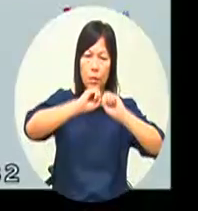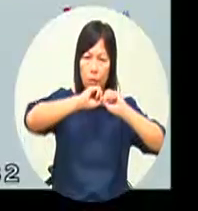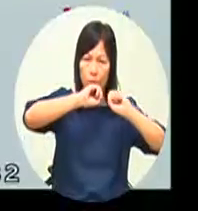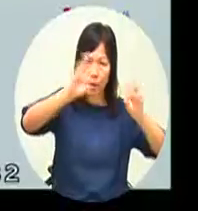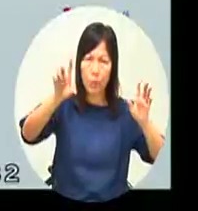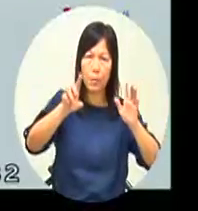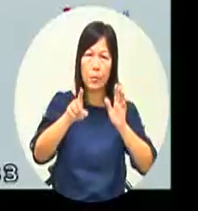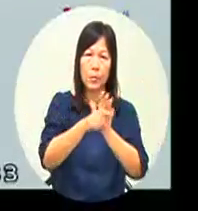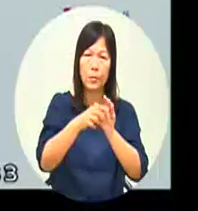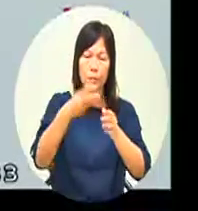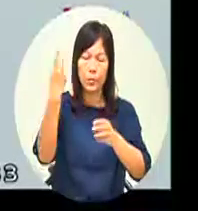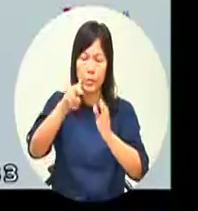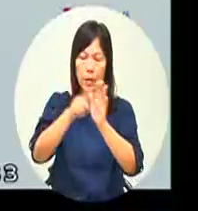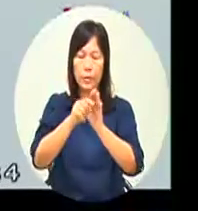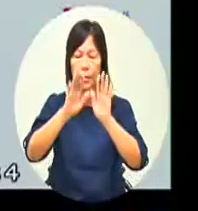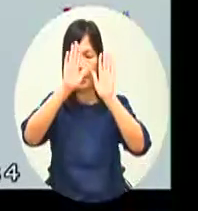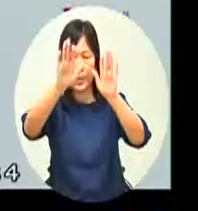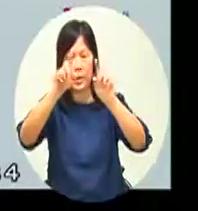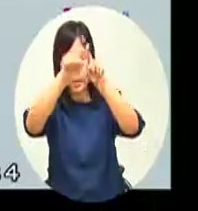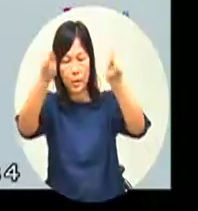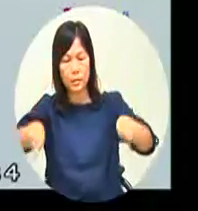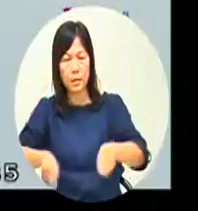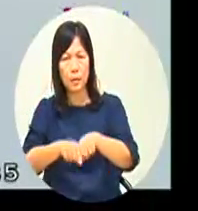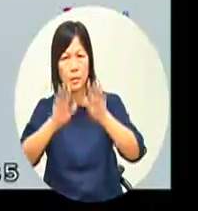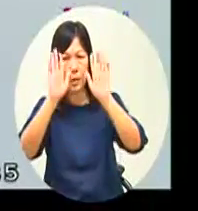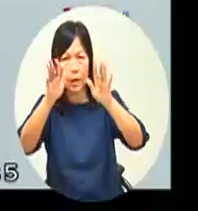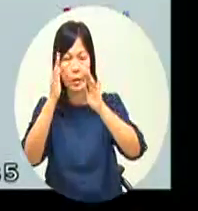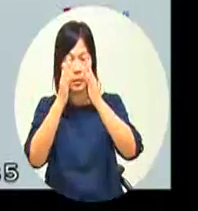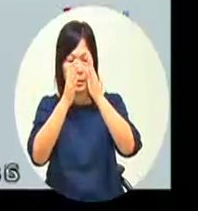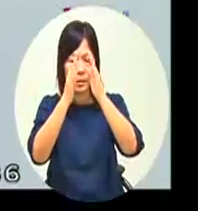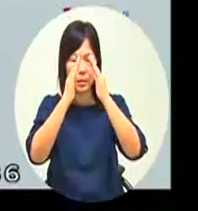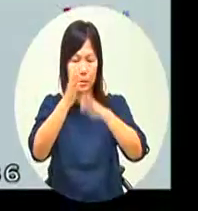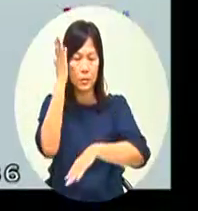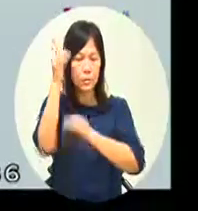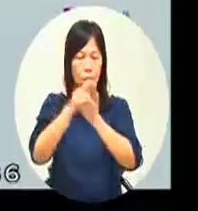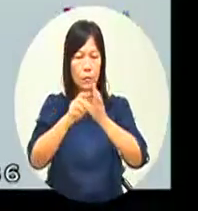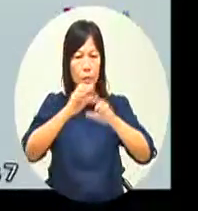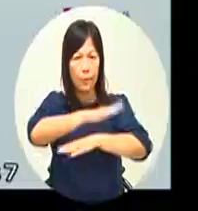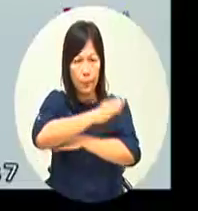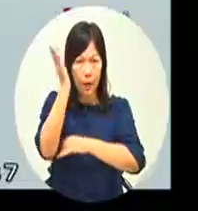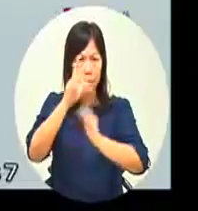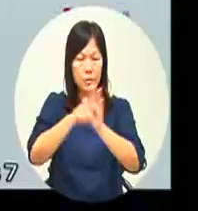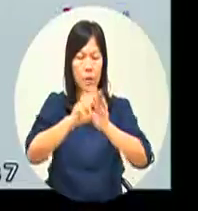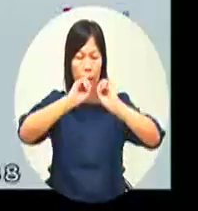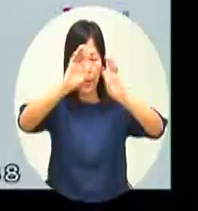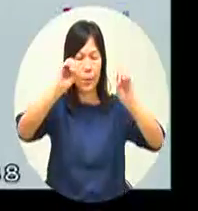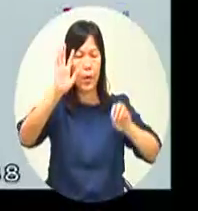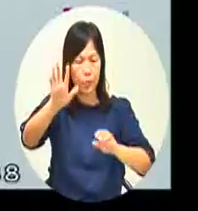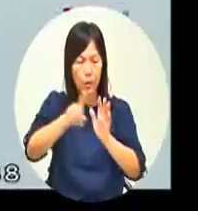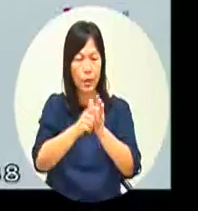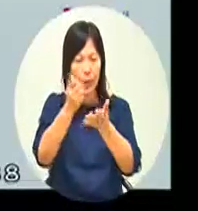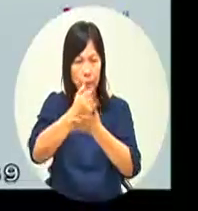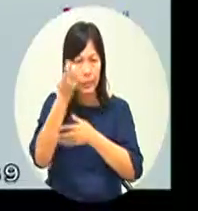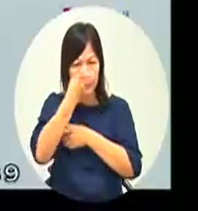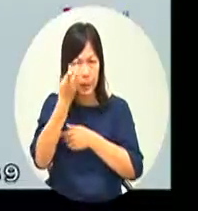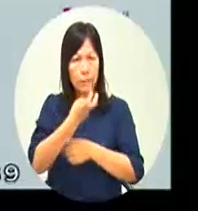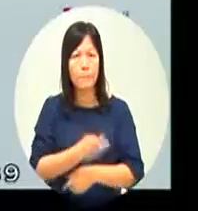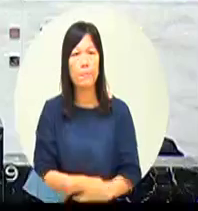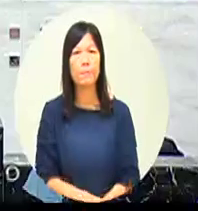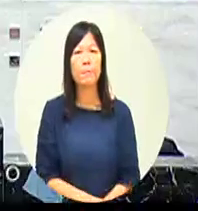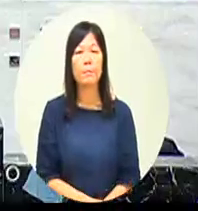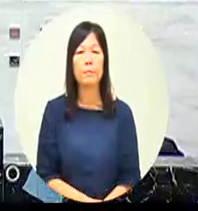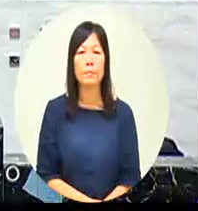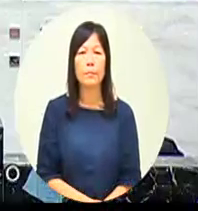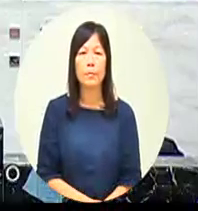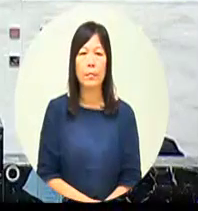1054004730号令公布施行，并刊登市府公报，公告周知，请查照。请讨论。